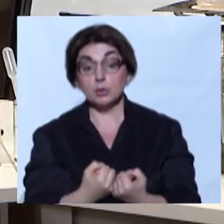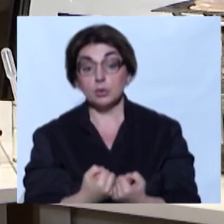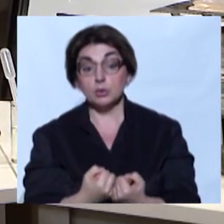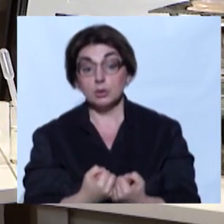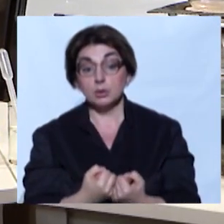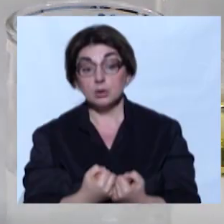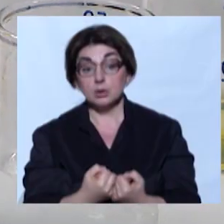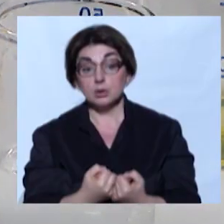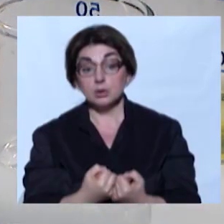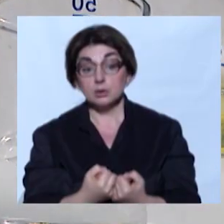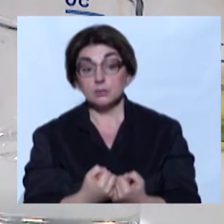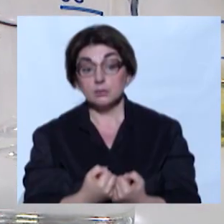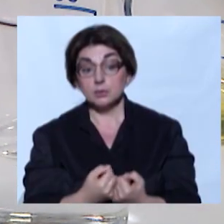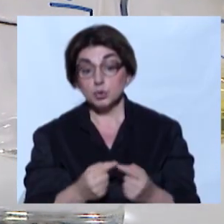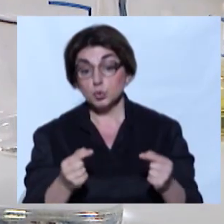იოდის ხსნარის.